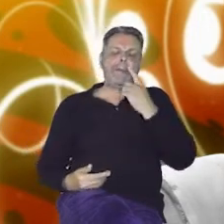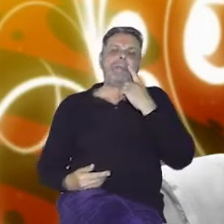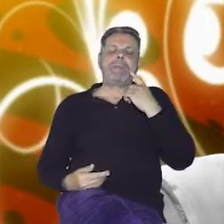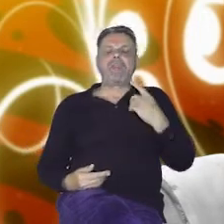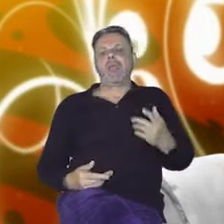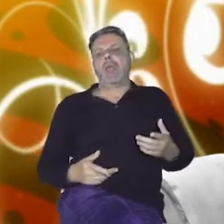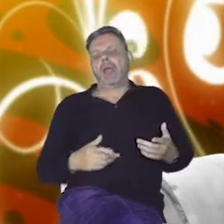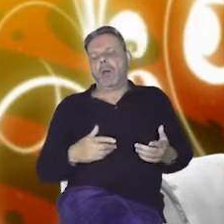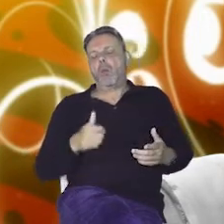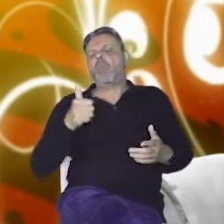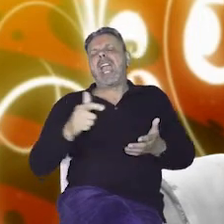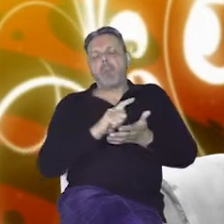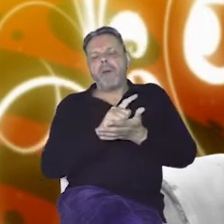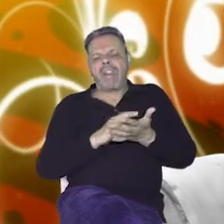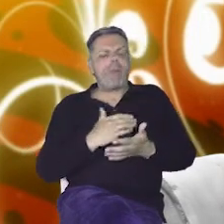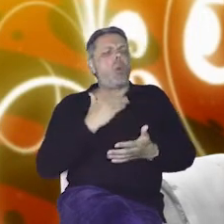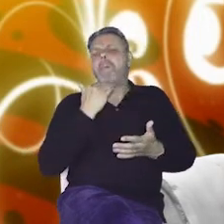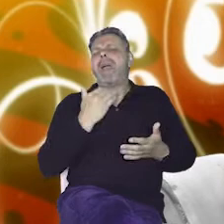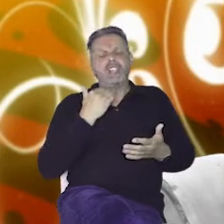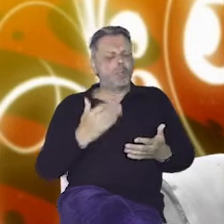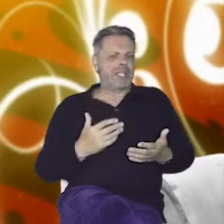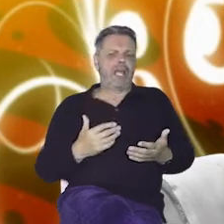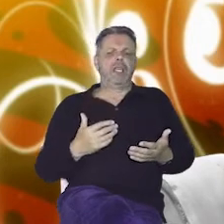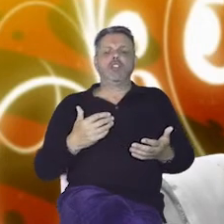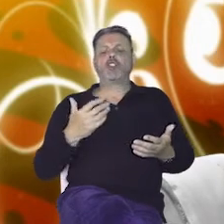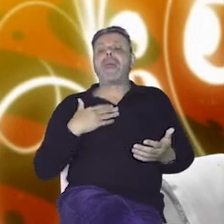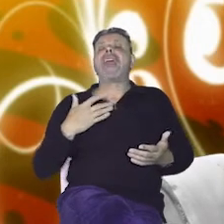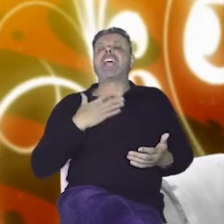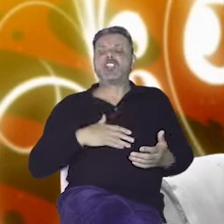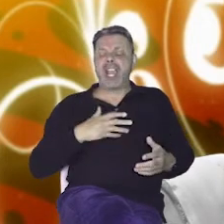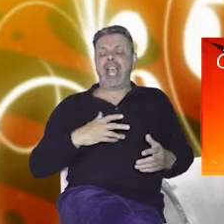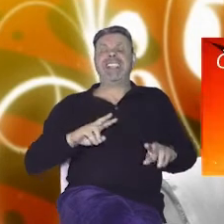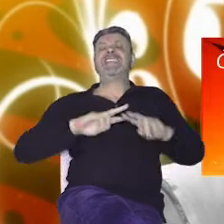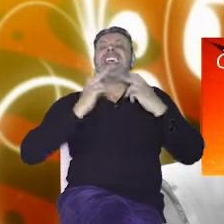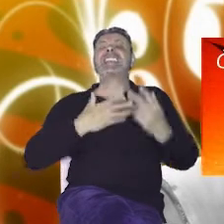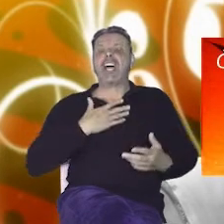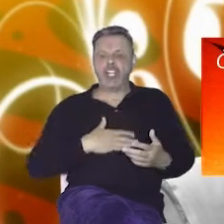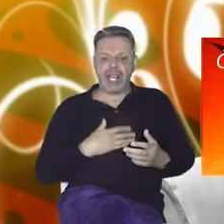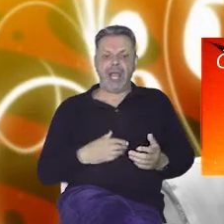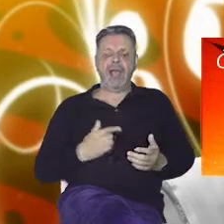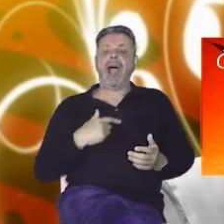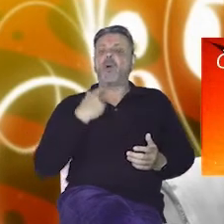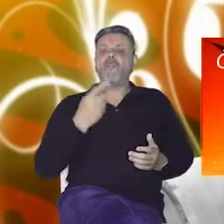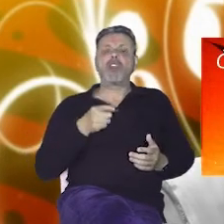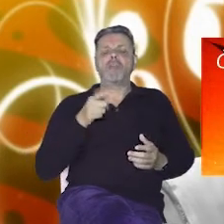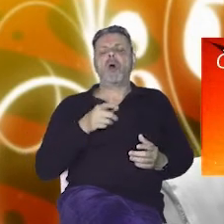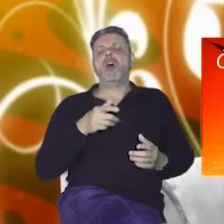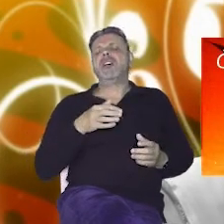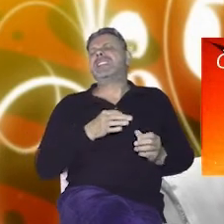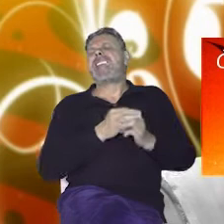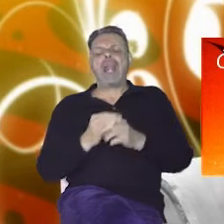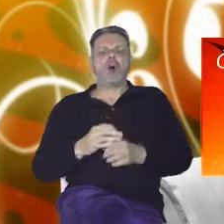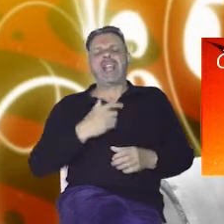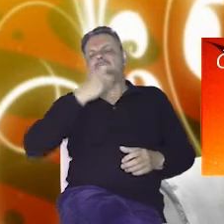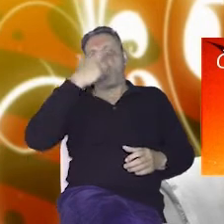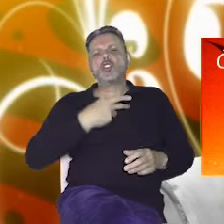određenom periodu, bez obzira što je i naša intencija i svjetska, a mi govorimo o tom stanu da je najbolje da se osoba zadrži